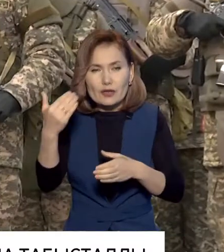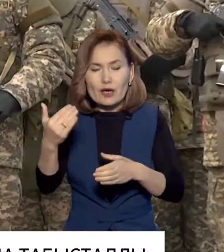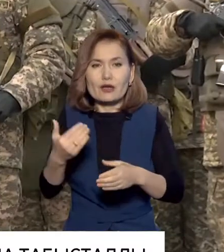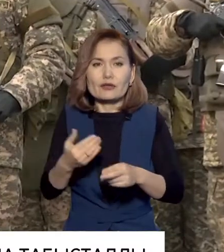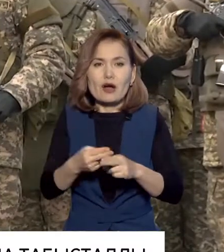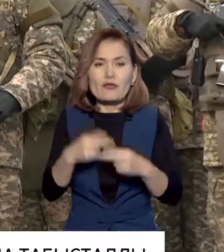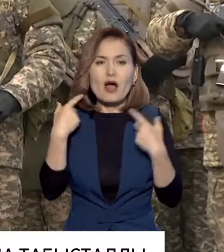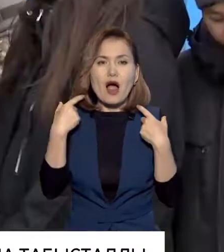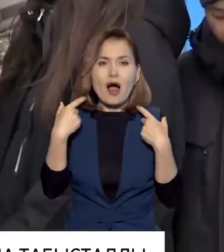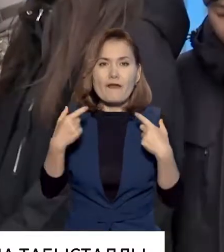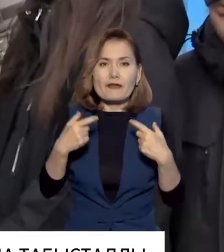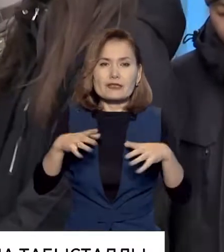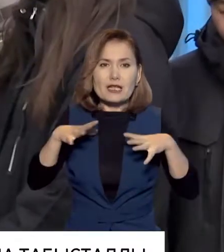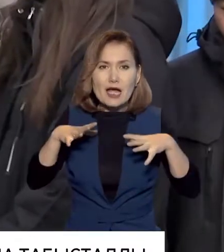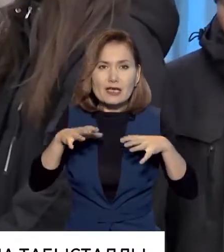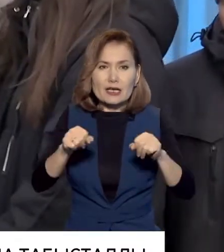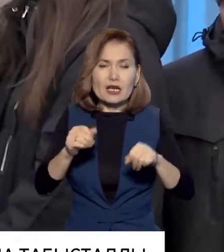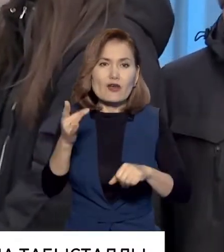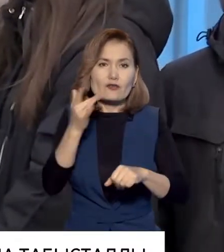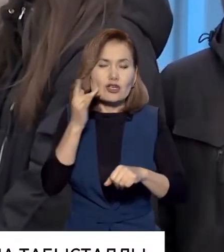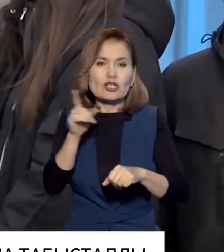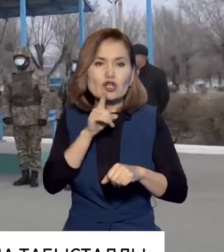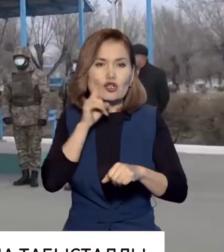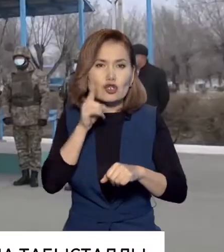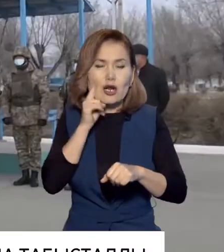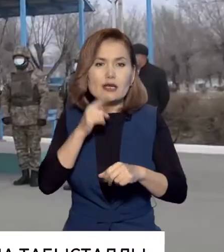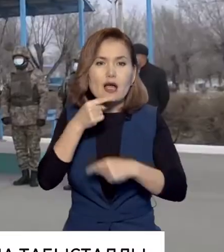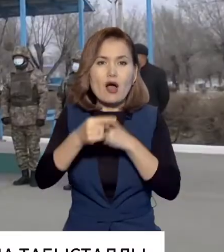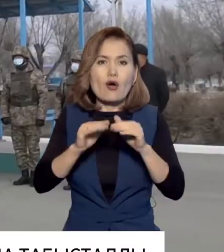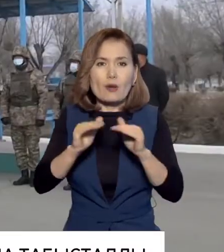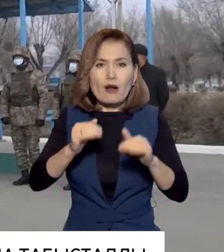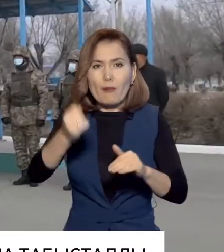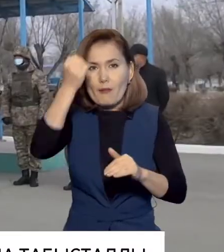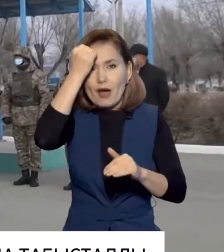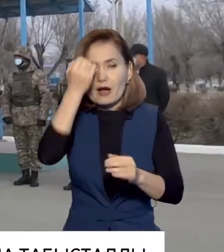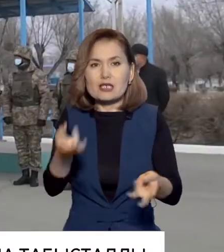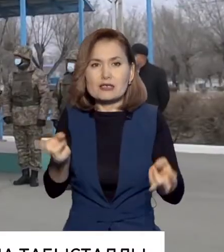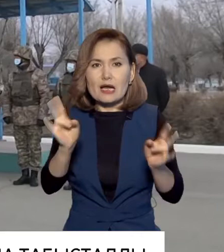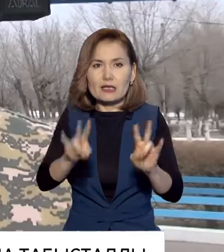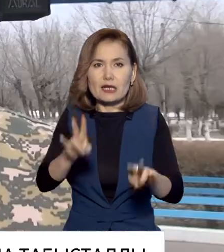арналған офицердің ерлігі жас ұрпақтың жадында мәңгі сақталып қалады дейді.